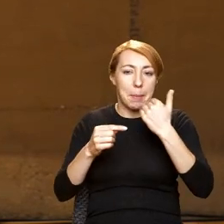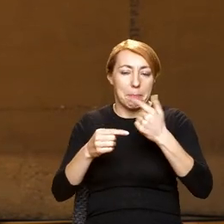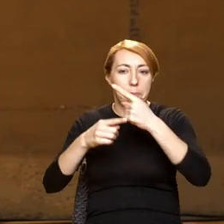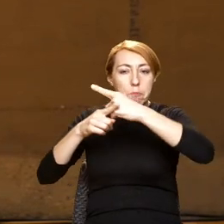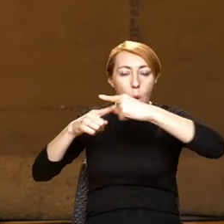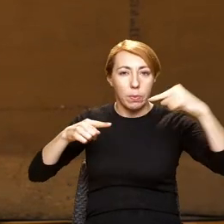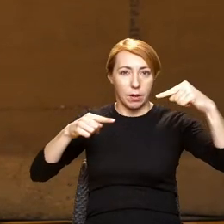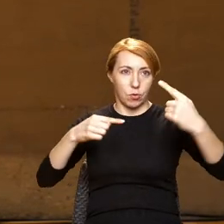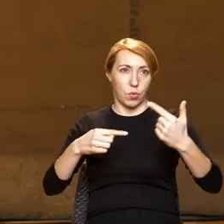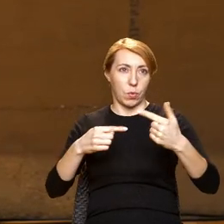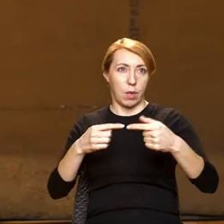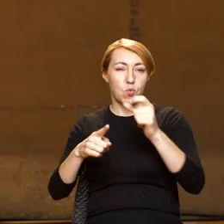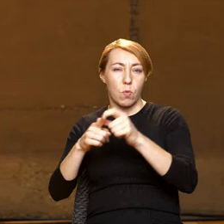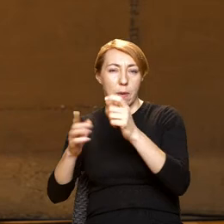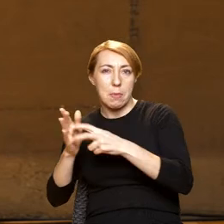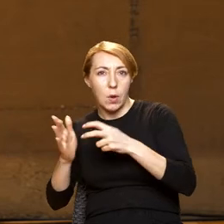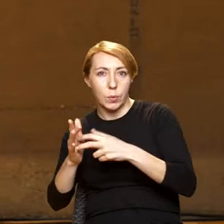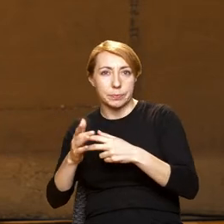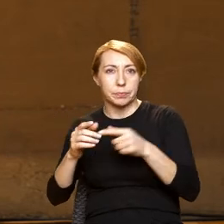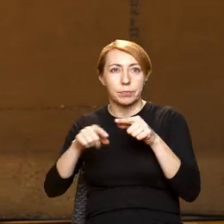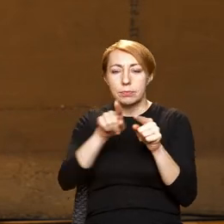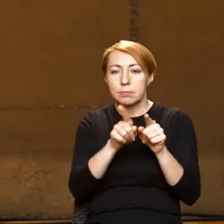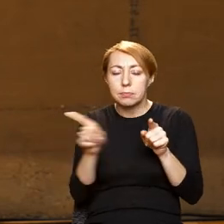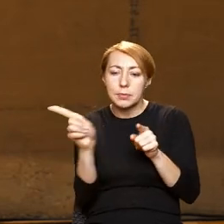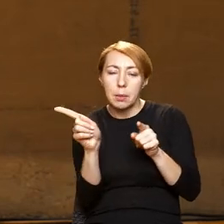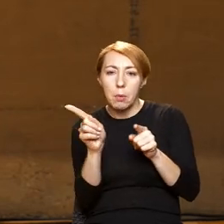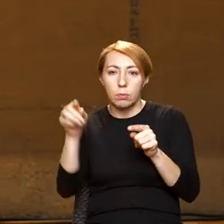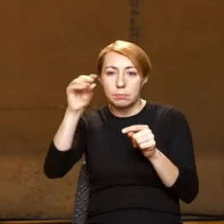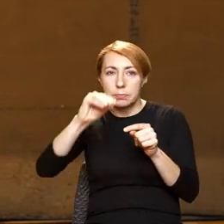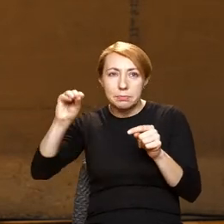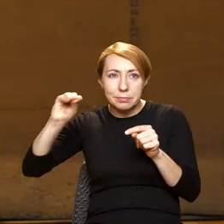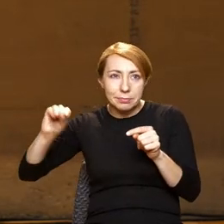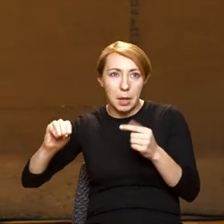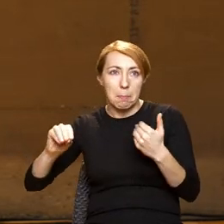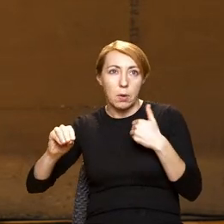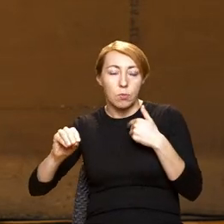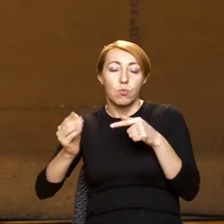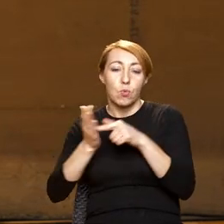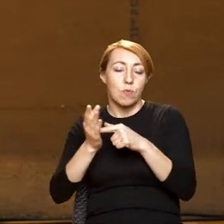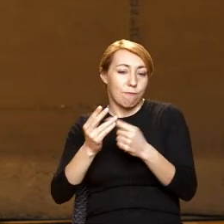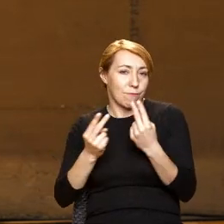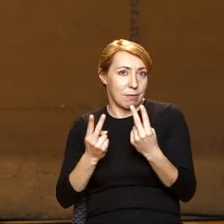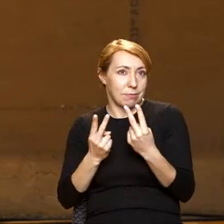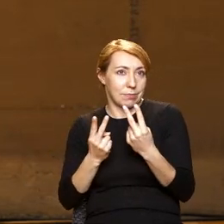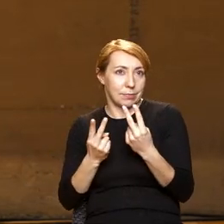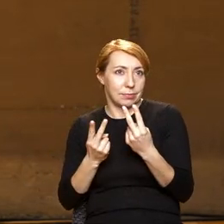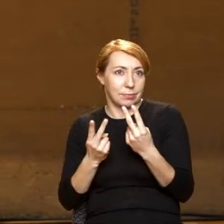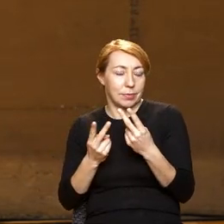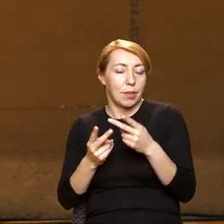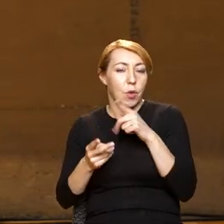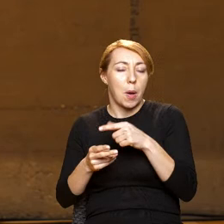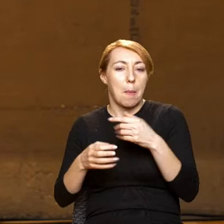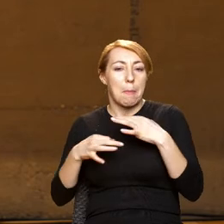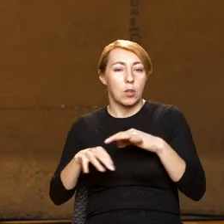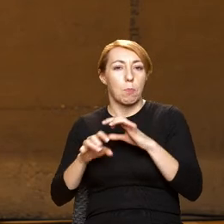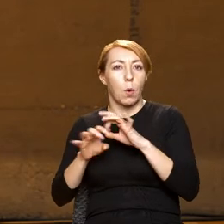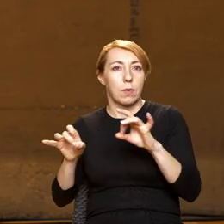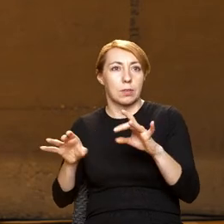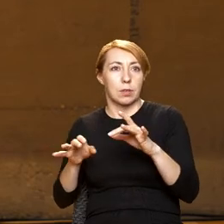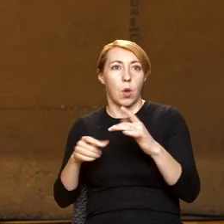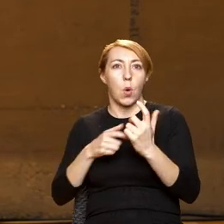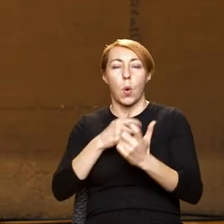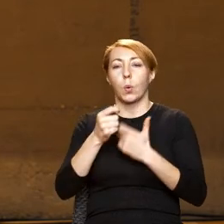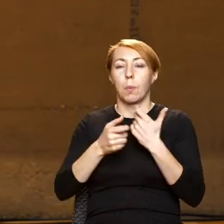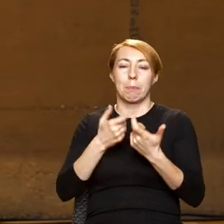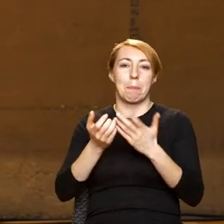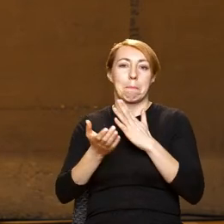takie drobne dopiski, które są na marginesach bocznych, tak, to jest właśnie to, że robiła pani profesor książkę bez retuszu.